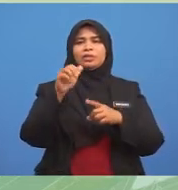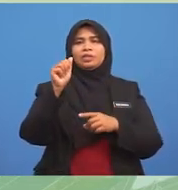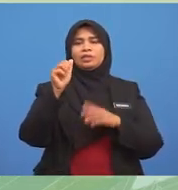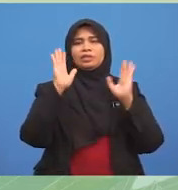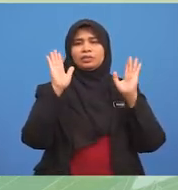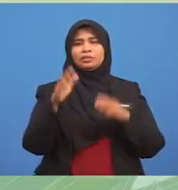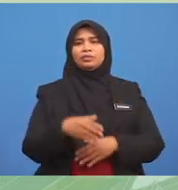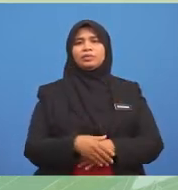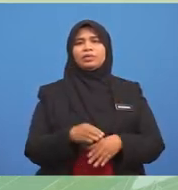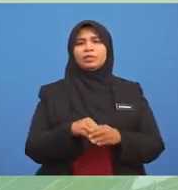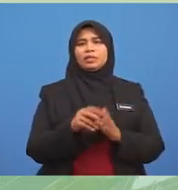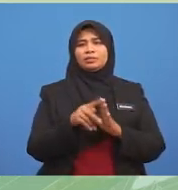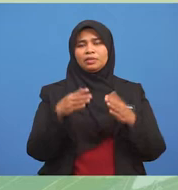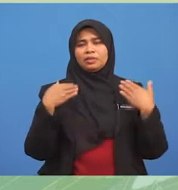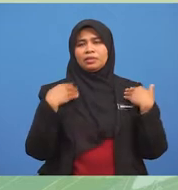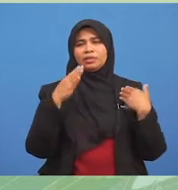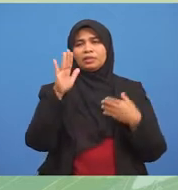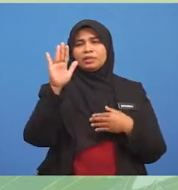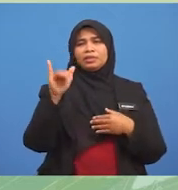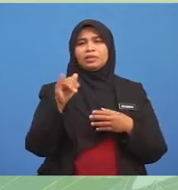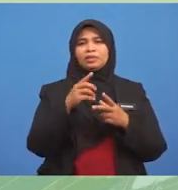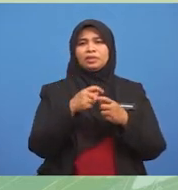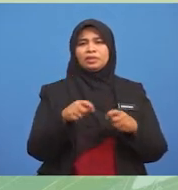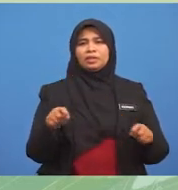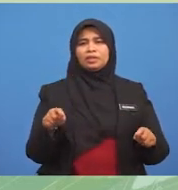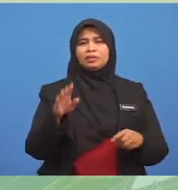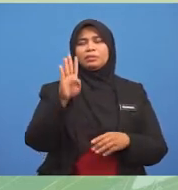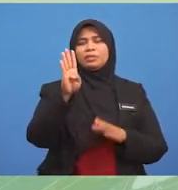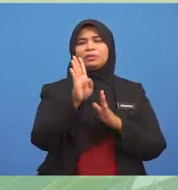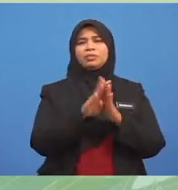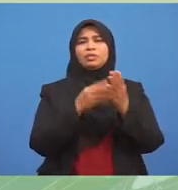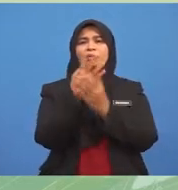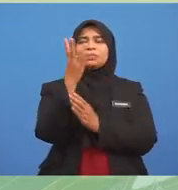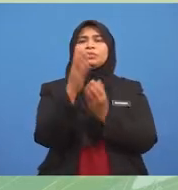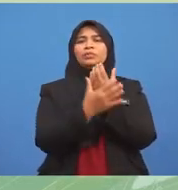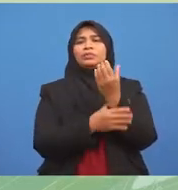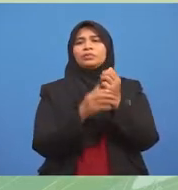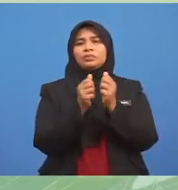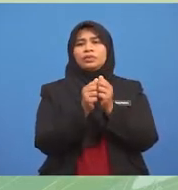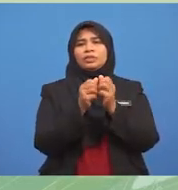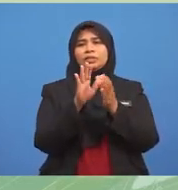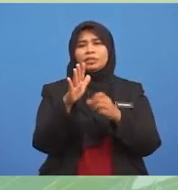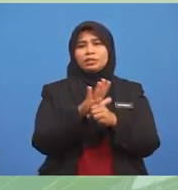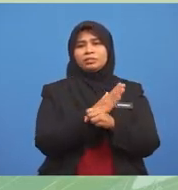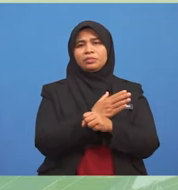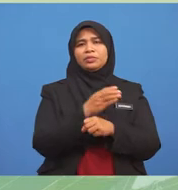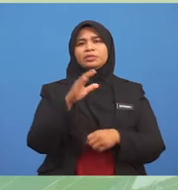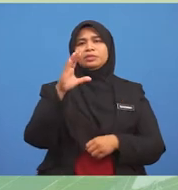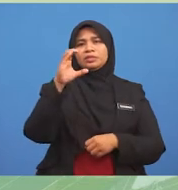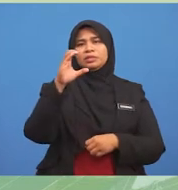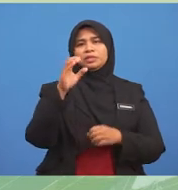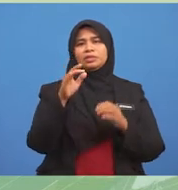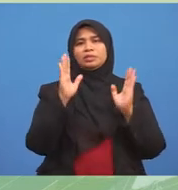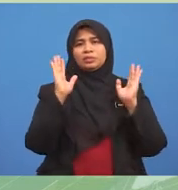B. berwuduk dengan sempurna, C. solat dengan pakaian yang kotor, dan D.